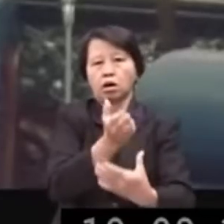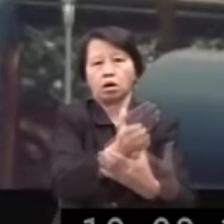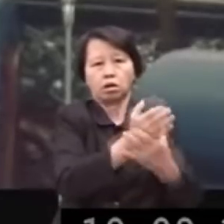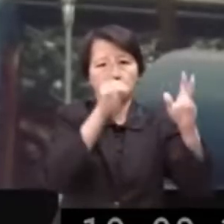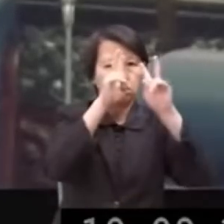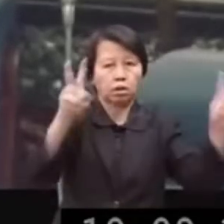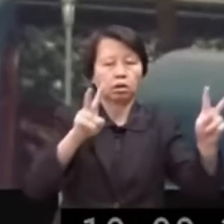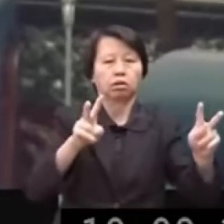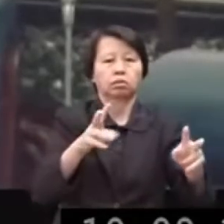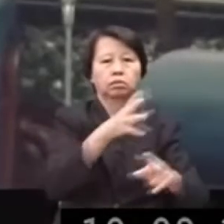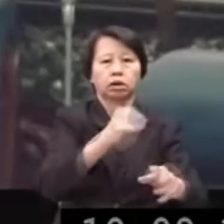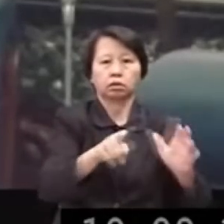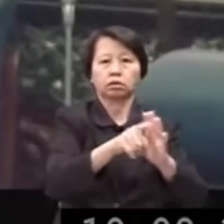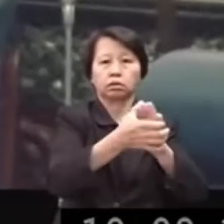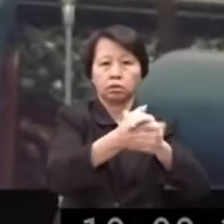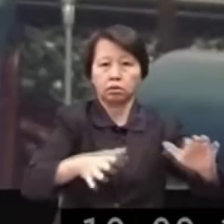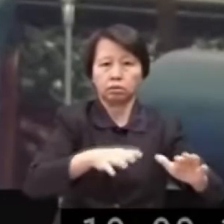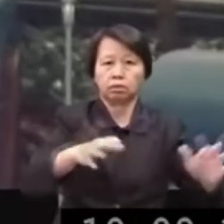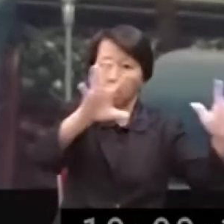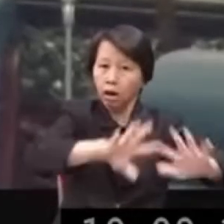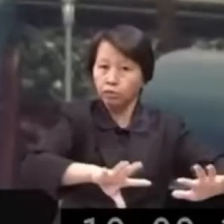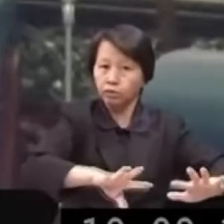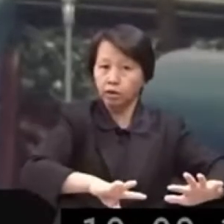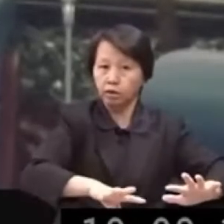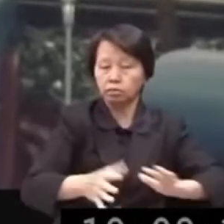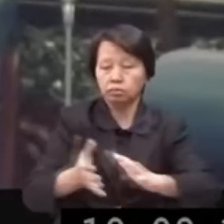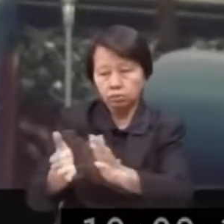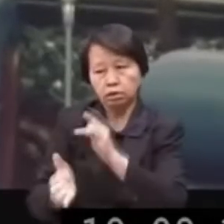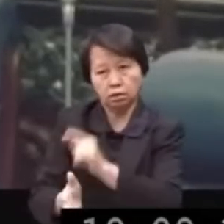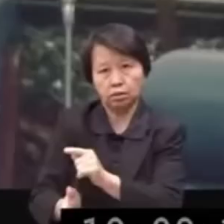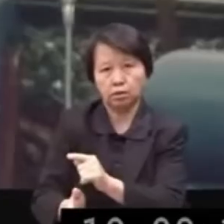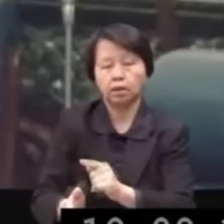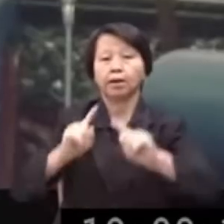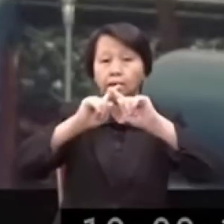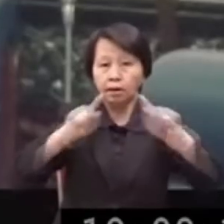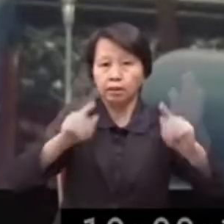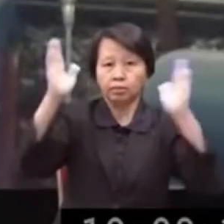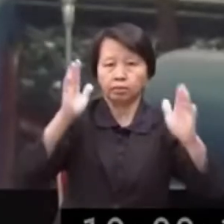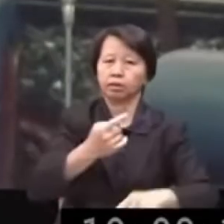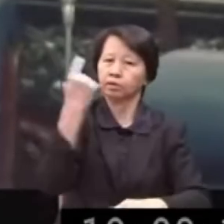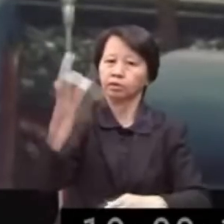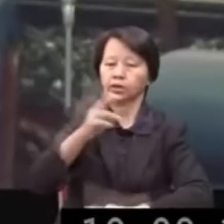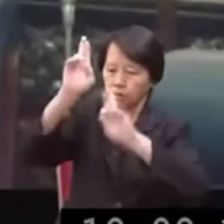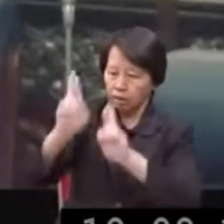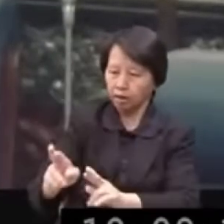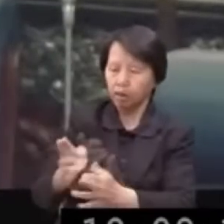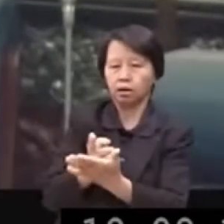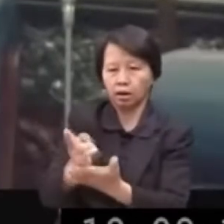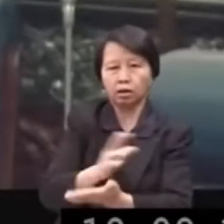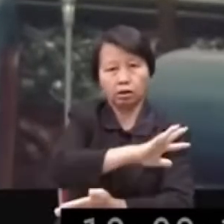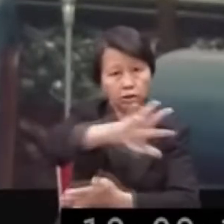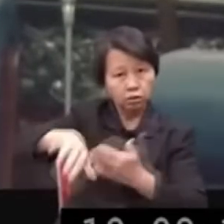ketentraman dan keselamatan di rantau ini walau bagaimanapun Malaysia sintesis menghormati hak semua negara